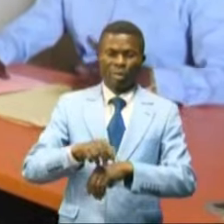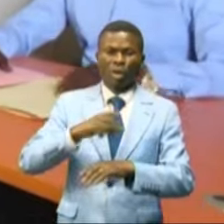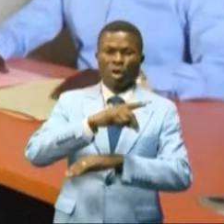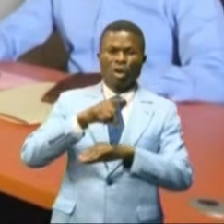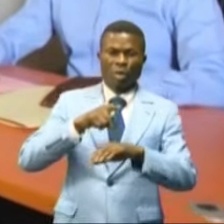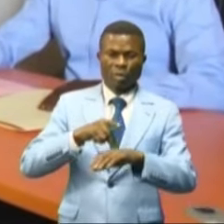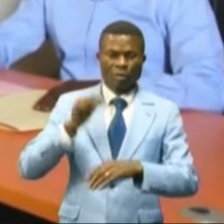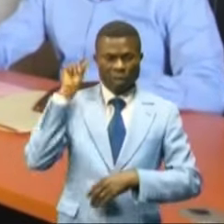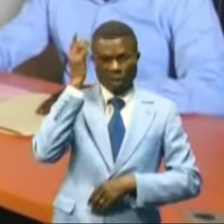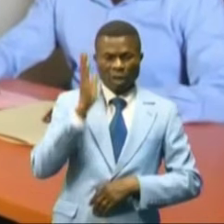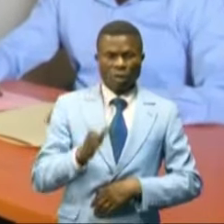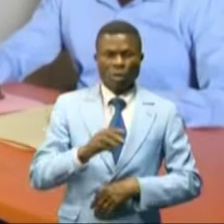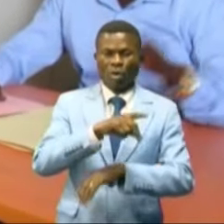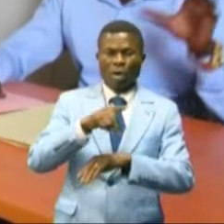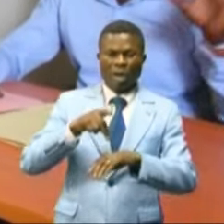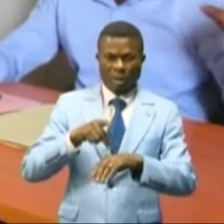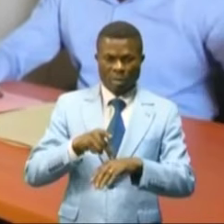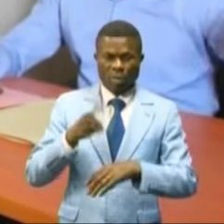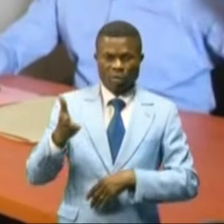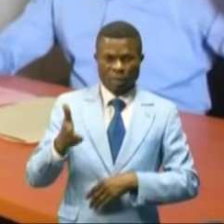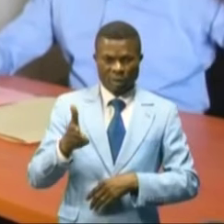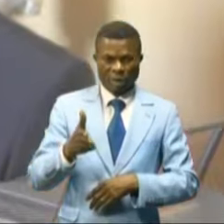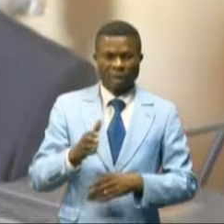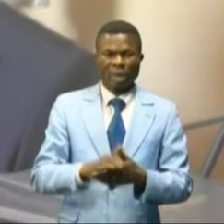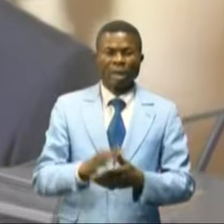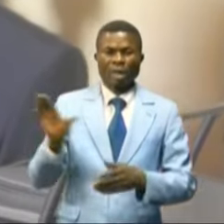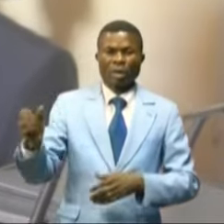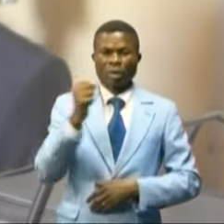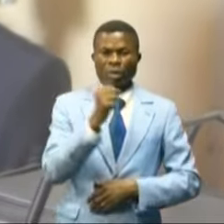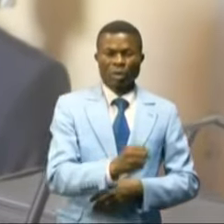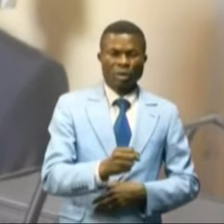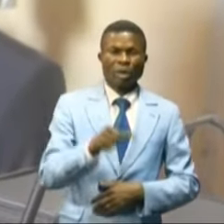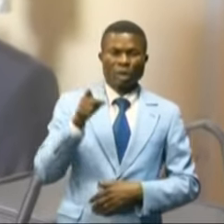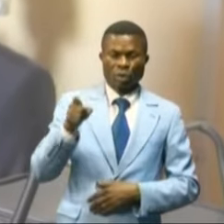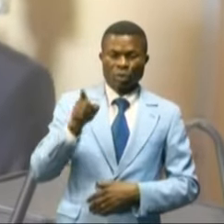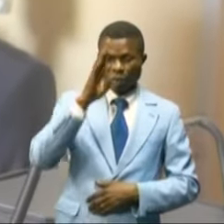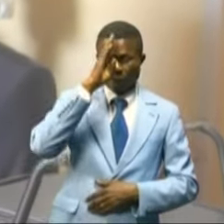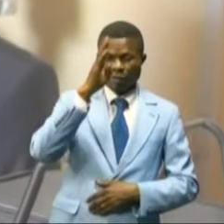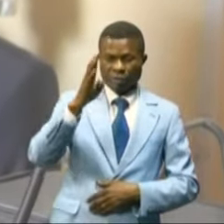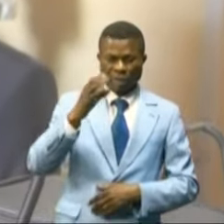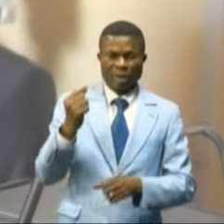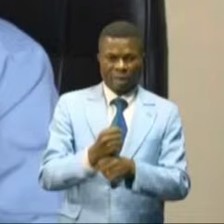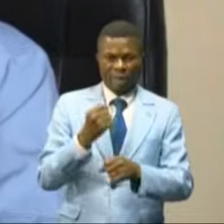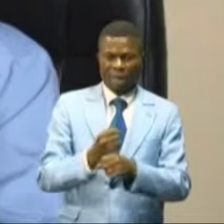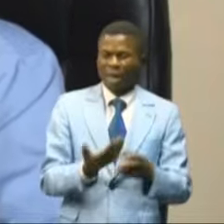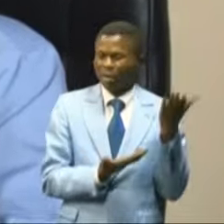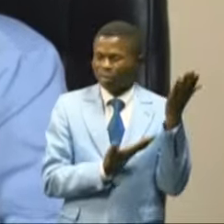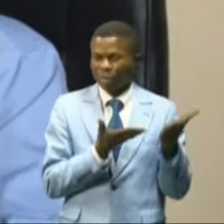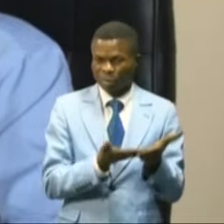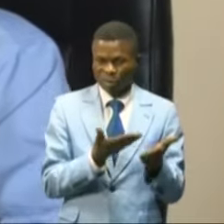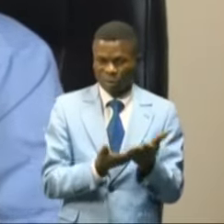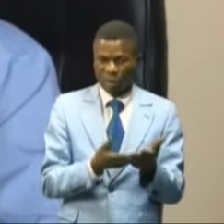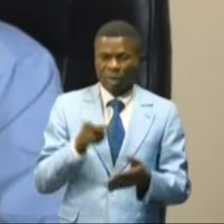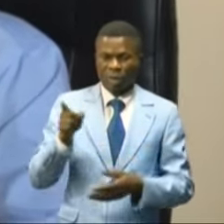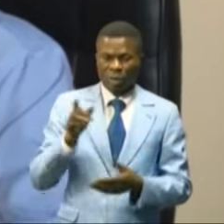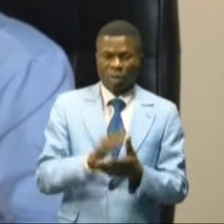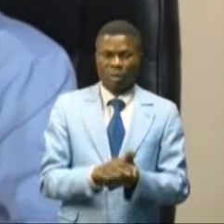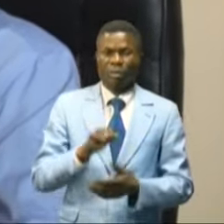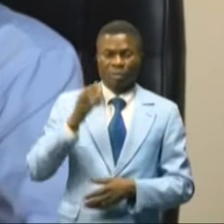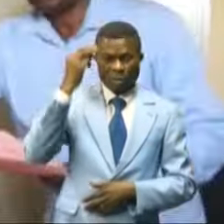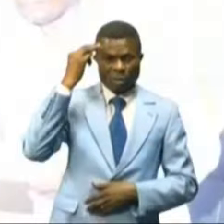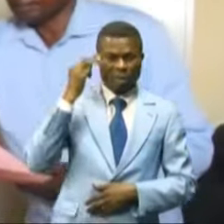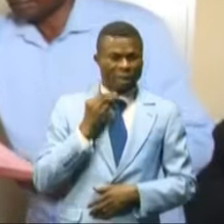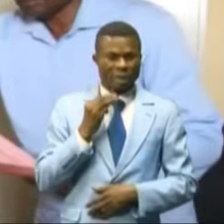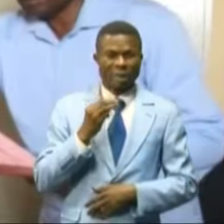Le gouverneur de la province Willy Bitusila avait récemment nommé Fidel Kaoumba Tshisekedi à ce poste crucial. Noël Lumbunteba, ministre